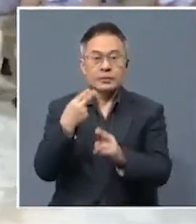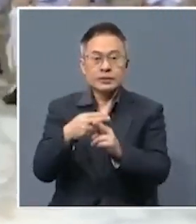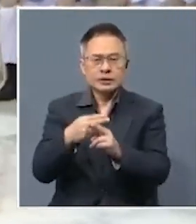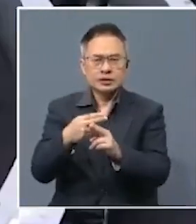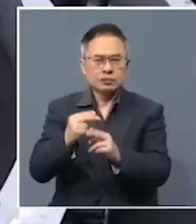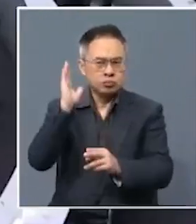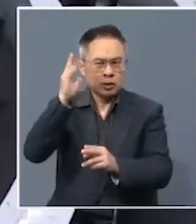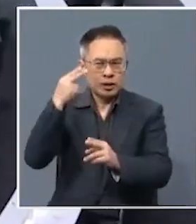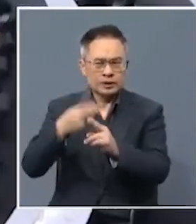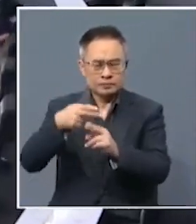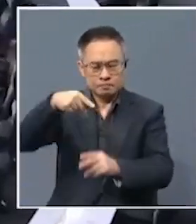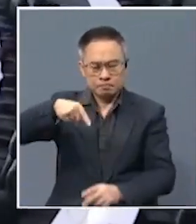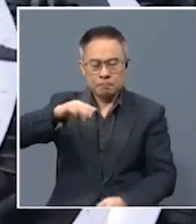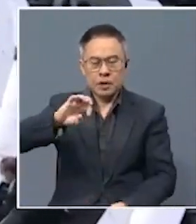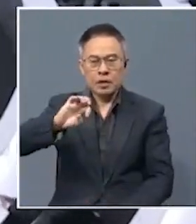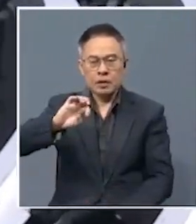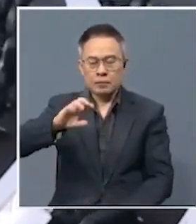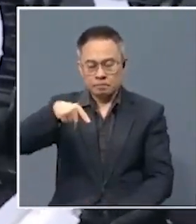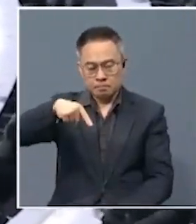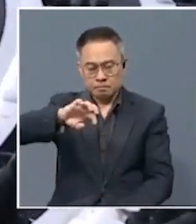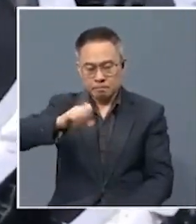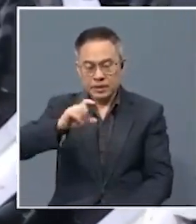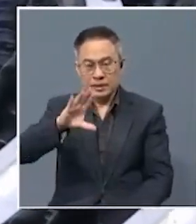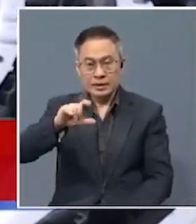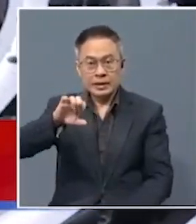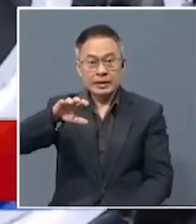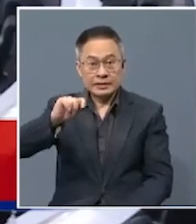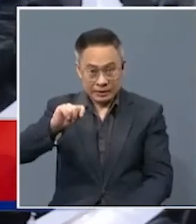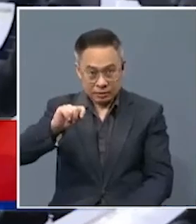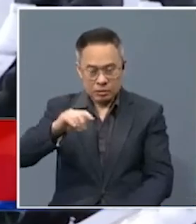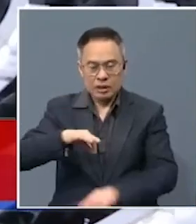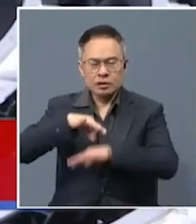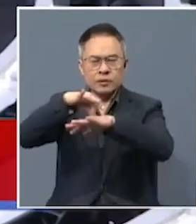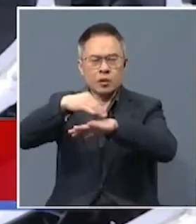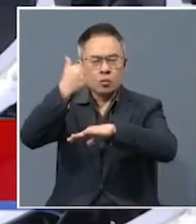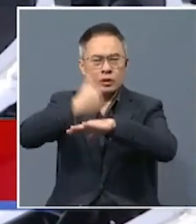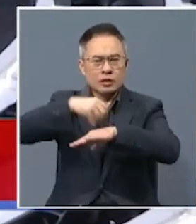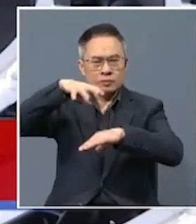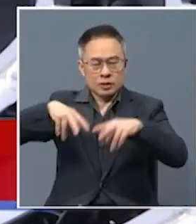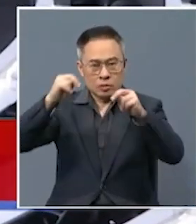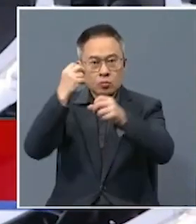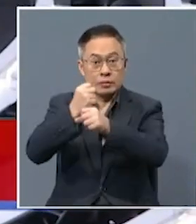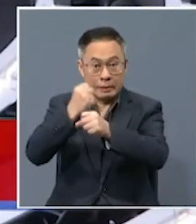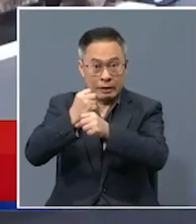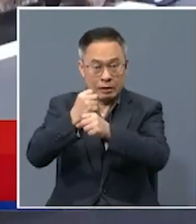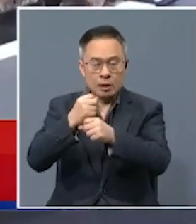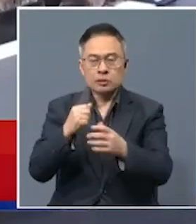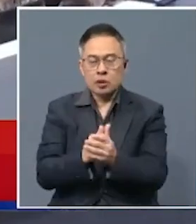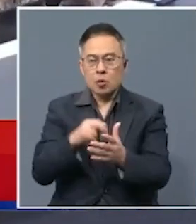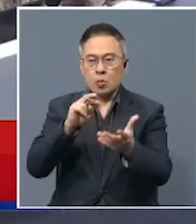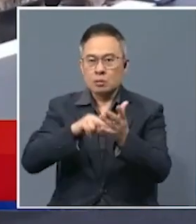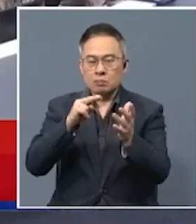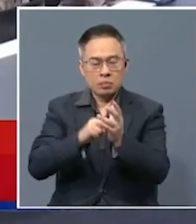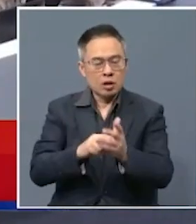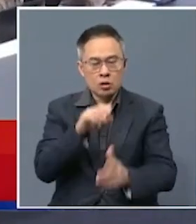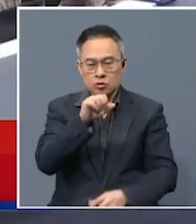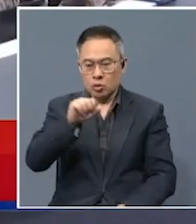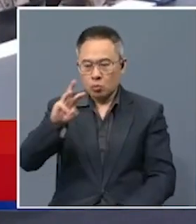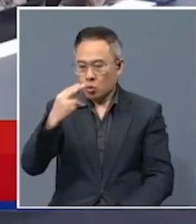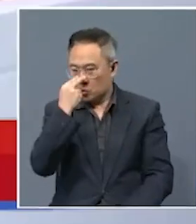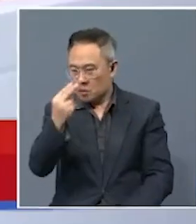ช่องทางให้สมาชิกวุฒิสภา 40คนร่วมกันลงชื่อยื่นคำร้องต่อประธานวุฒิสภาเพื่อส่งคำร้องต่อไปยังศาล